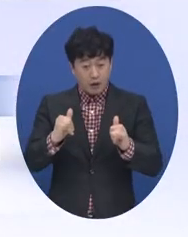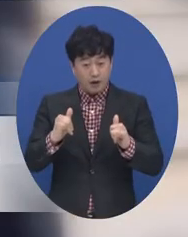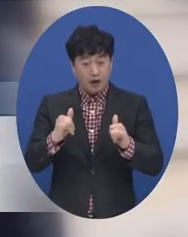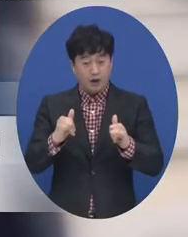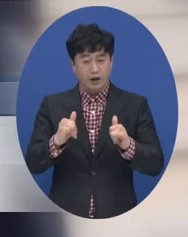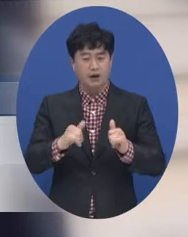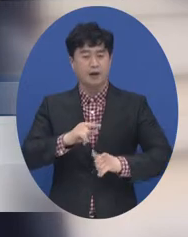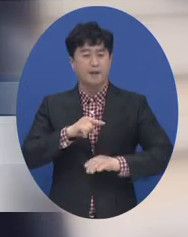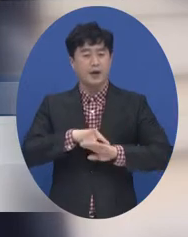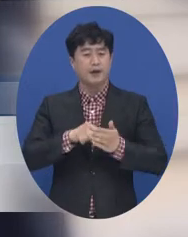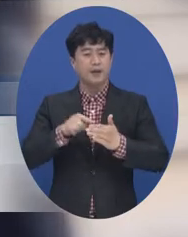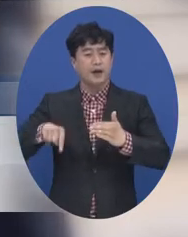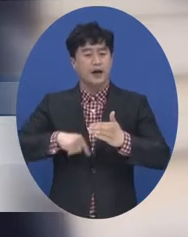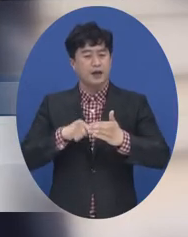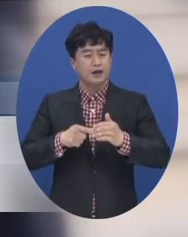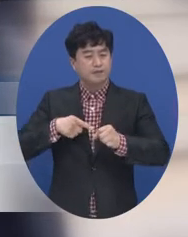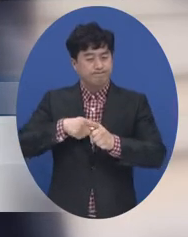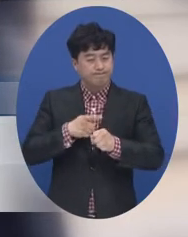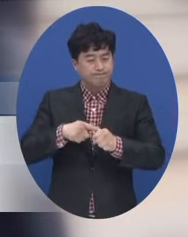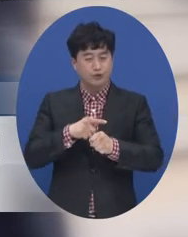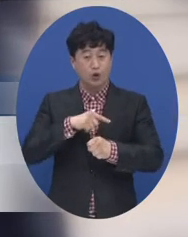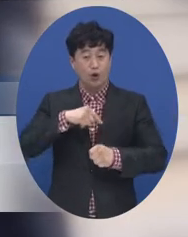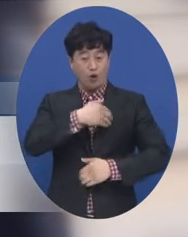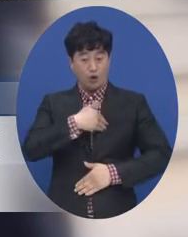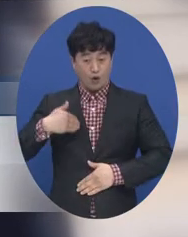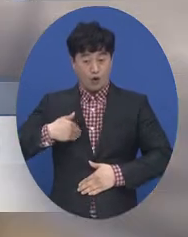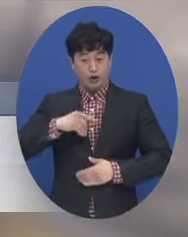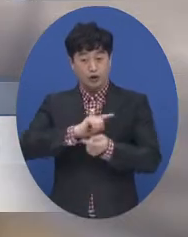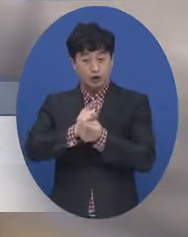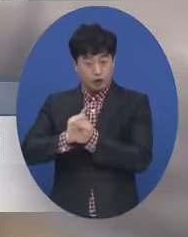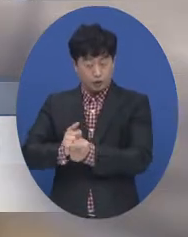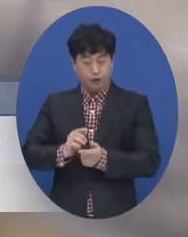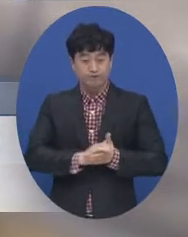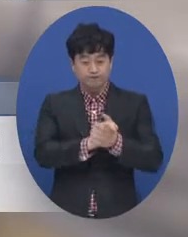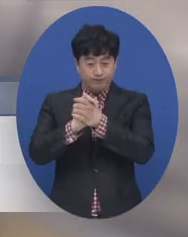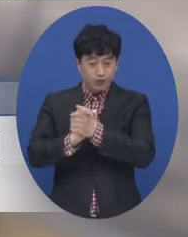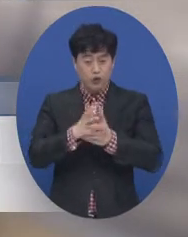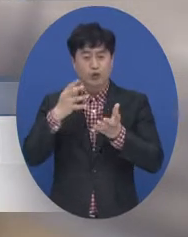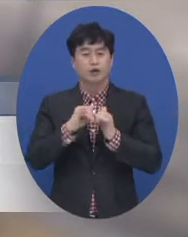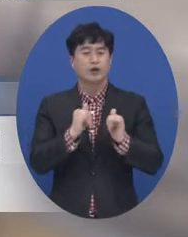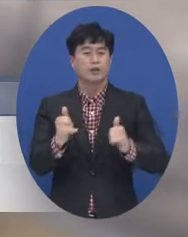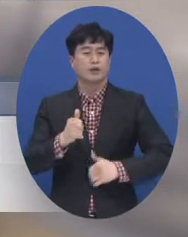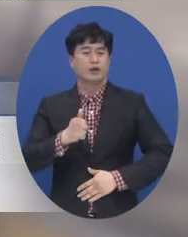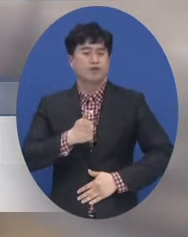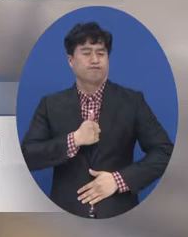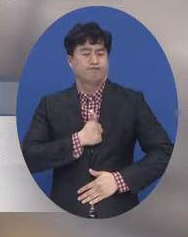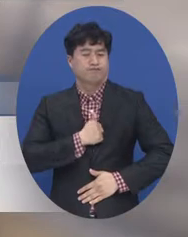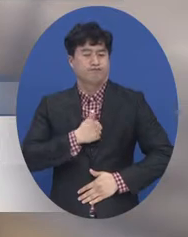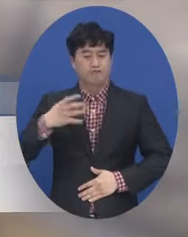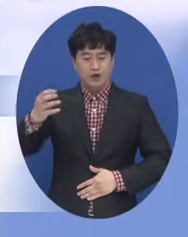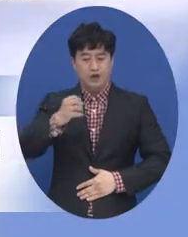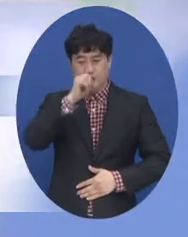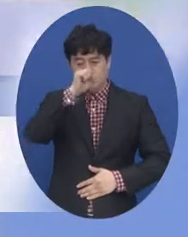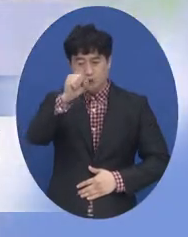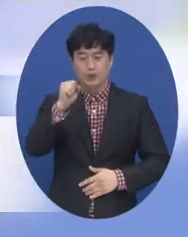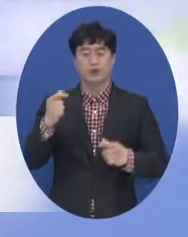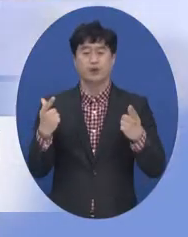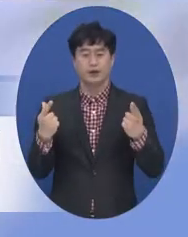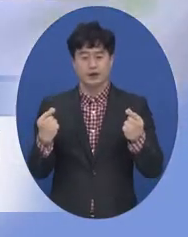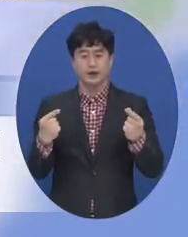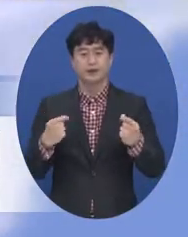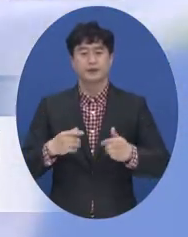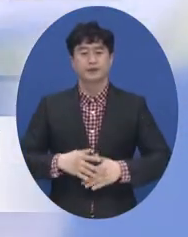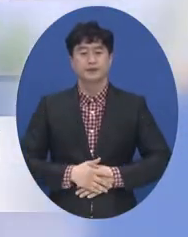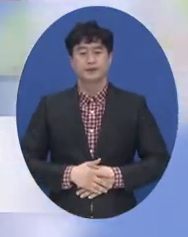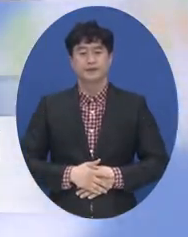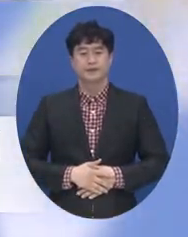가슴속에 새겨가지고 충분히 지금 뭐 서로 간에 친근감 있게 해가지고 경기도민이라는 자긍심을